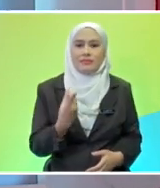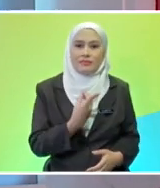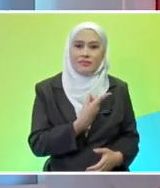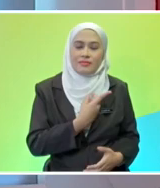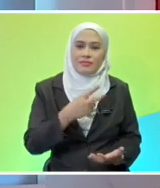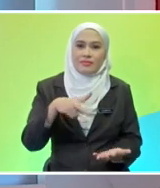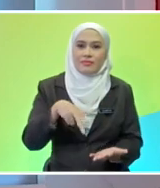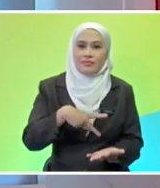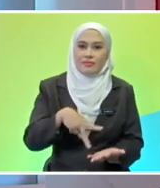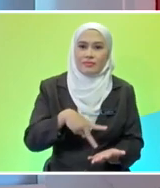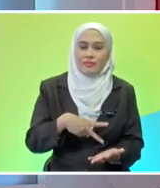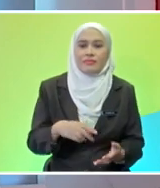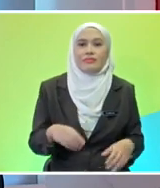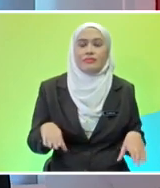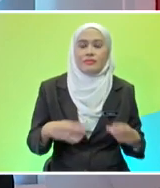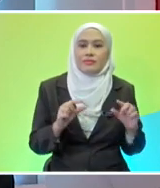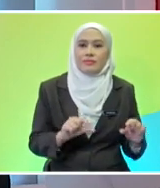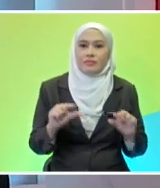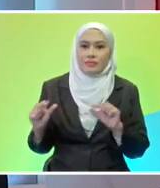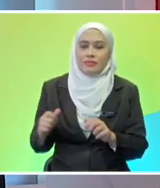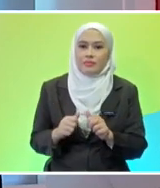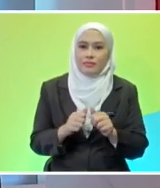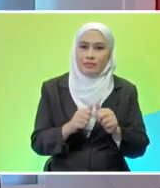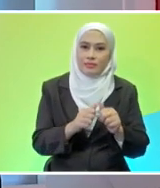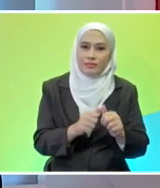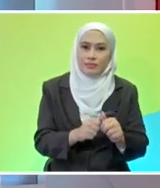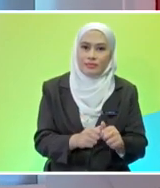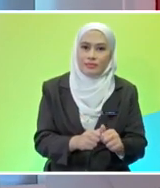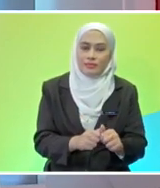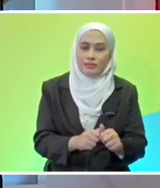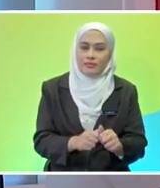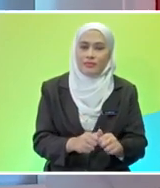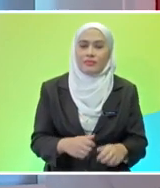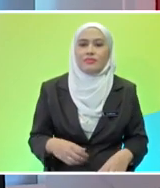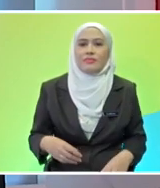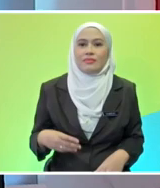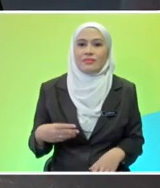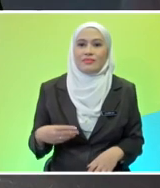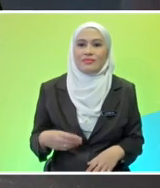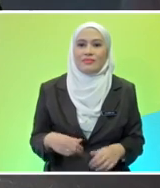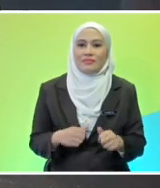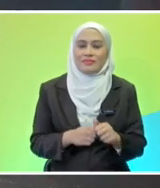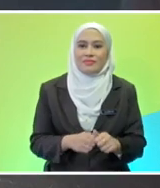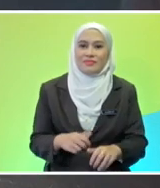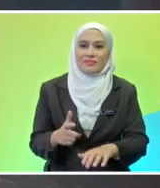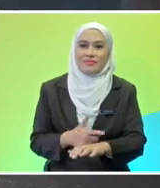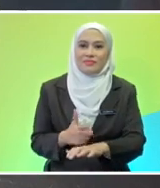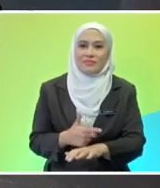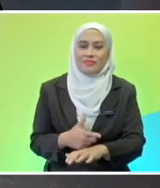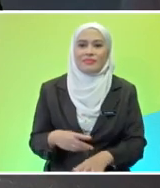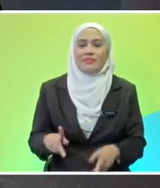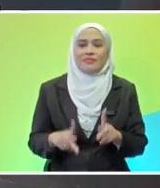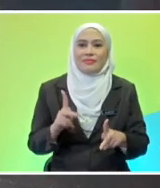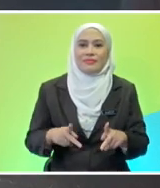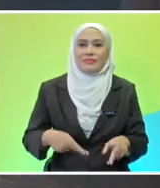pergerakan mengikut lirik berdasarkan lagu yang bertajuk Kalau Rasa Gembira. Ya, jadi apa lagi? Mari kita mulakan. 3,